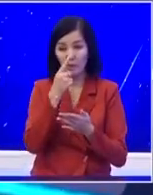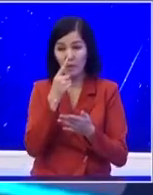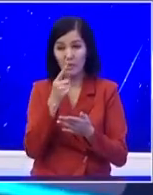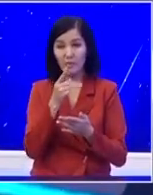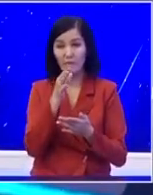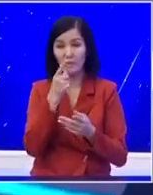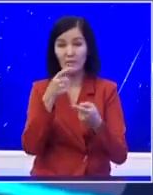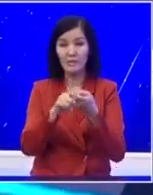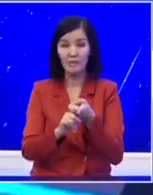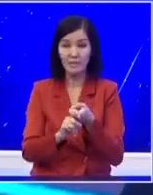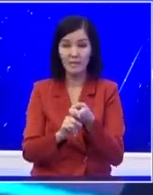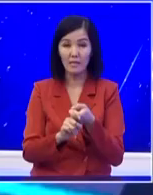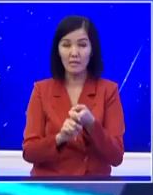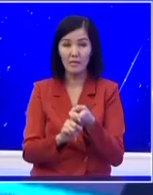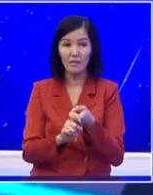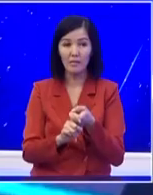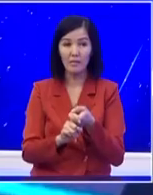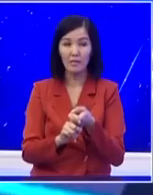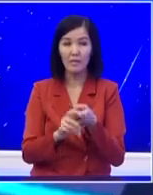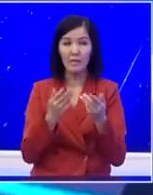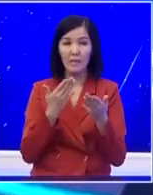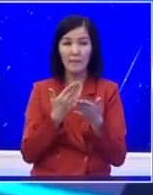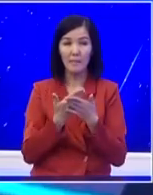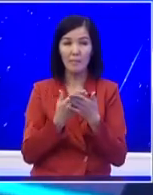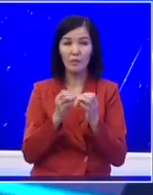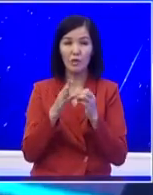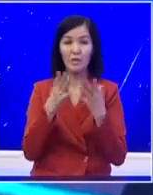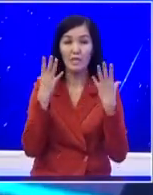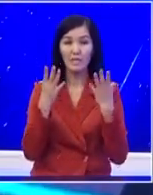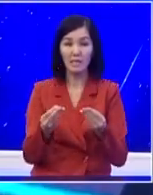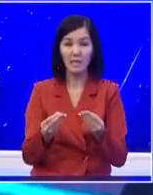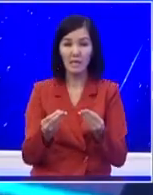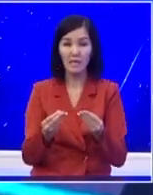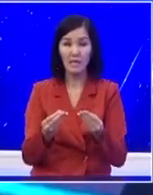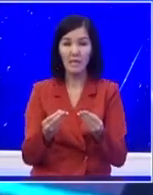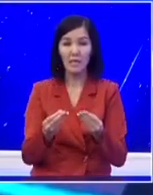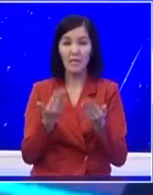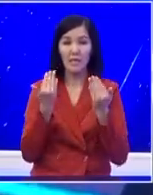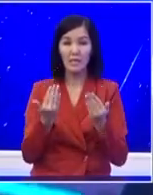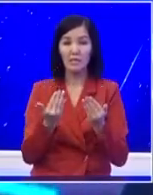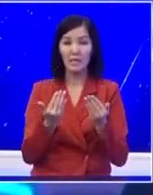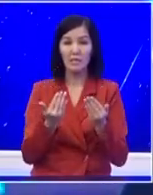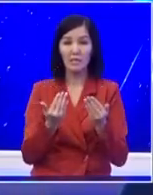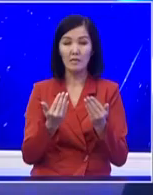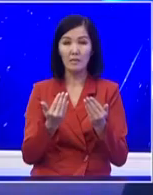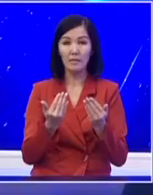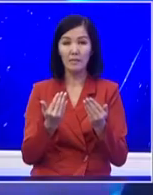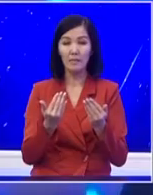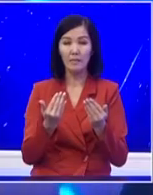быть связана с инкубационным периодом, то есть 14 дней. То есть сейчас мы уже какие-то